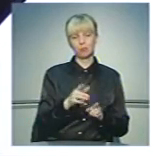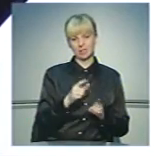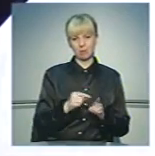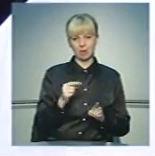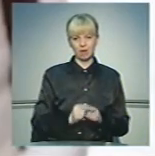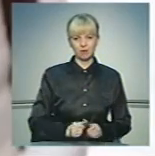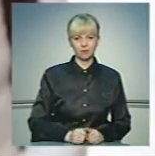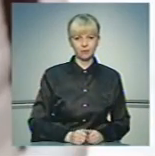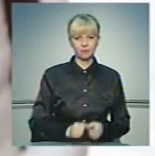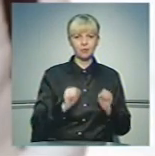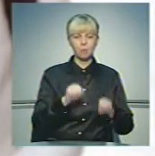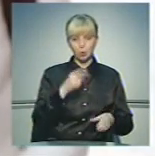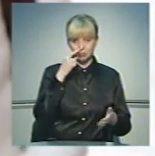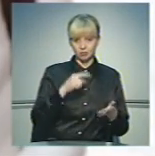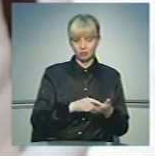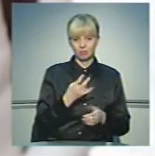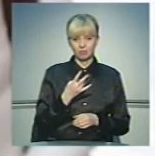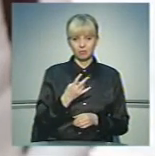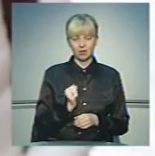правил. Можна натрапити на,